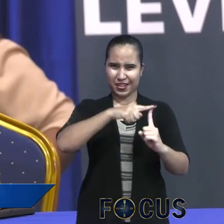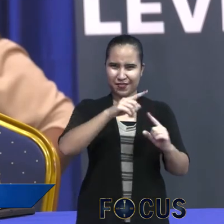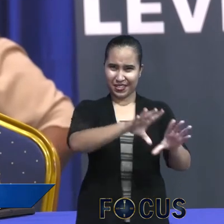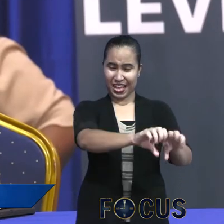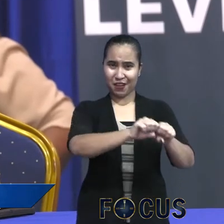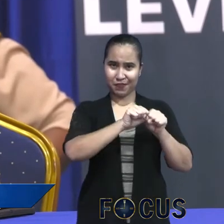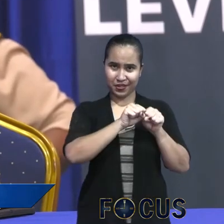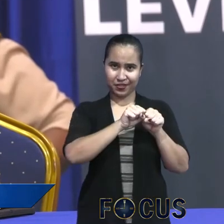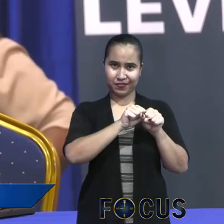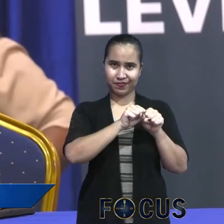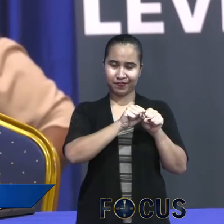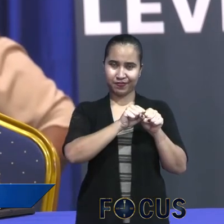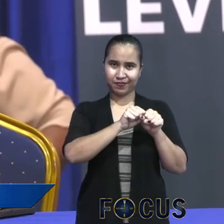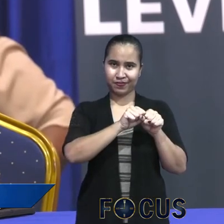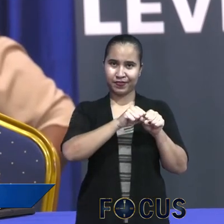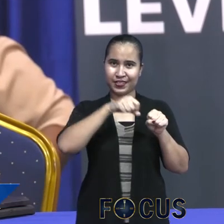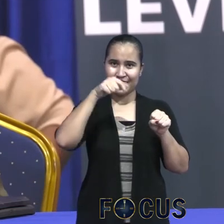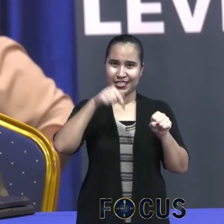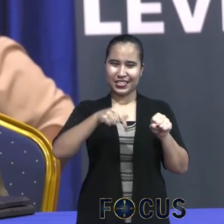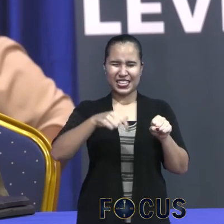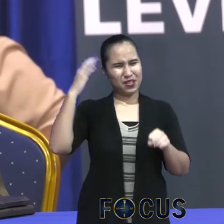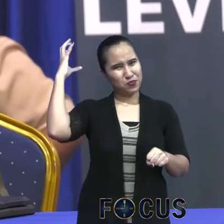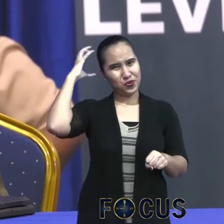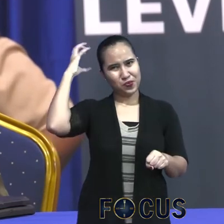van dit fenomeen.